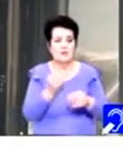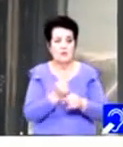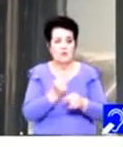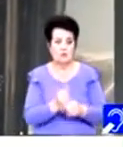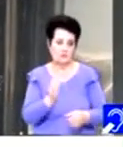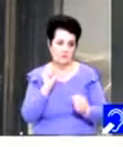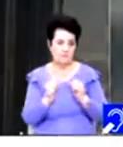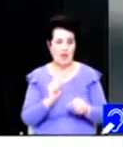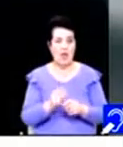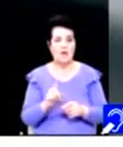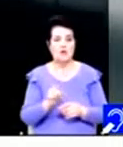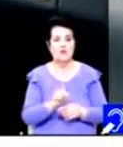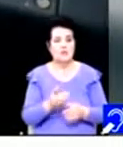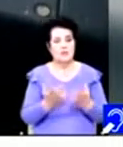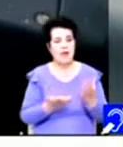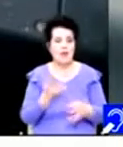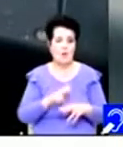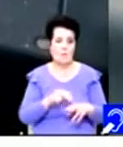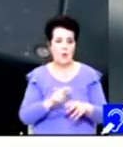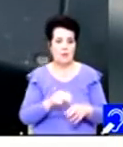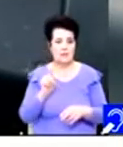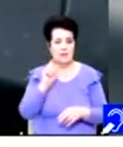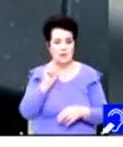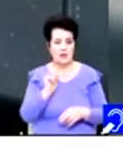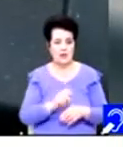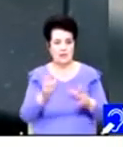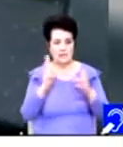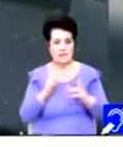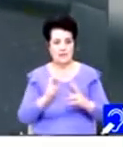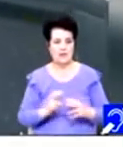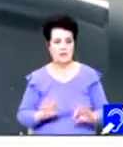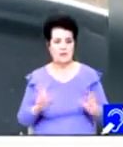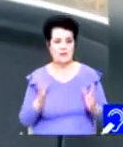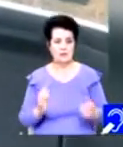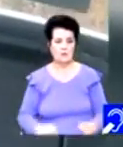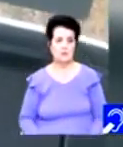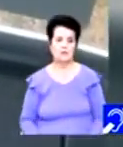să recurgă la acest gest și nici dacă poliția din Ucraina investighează cazul.